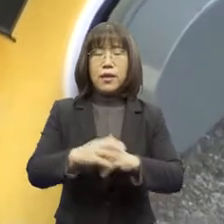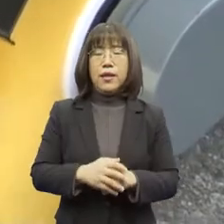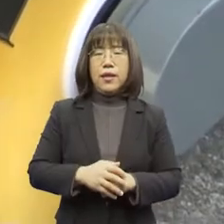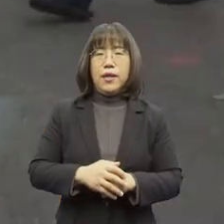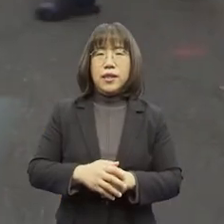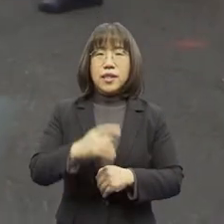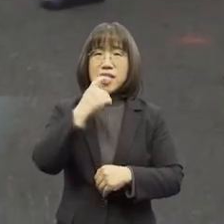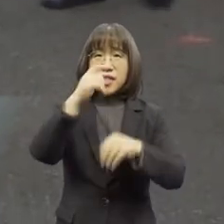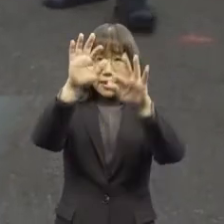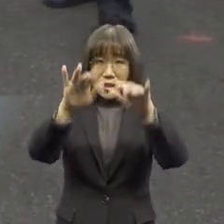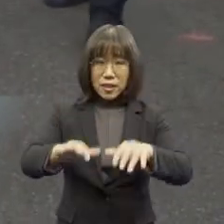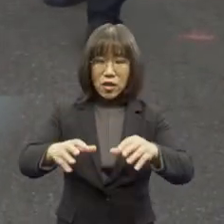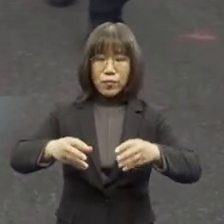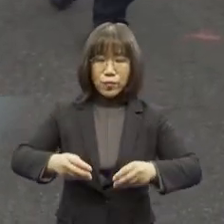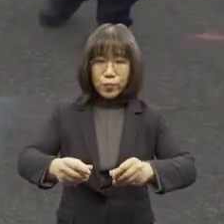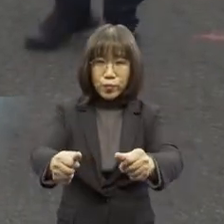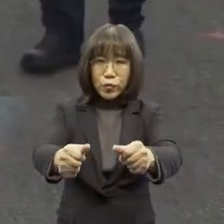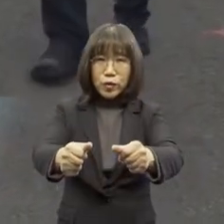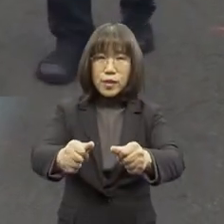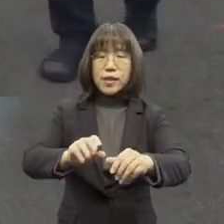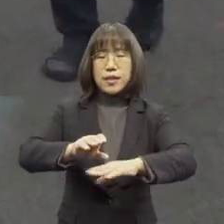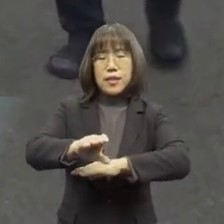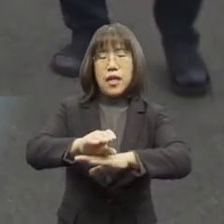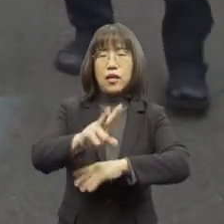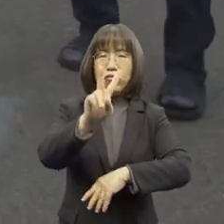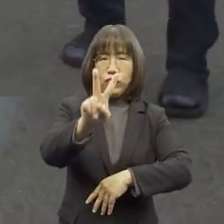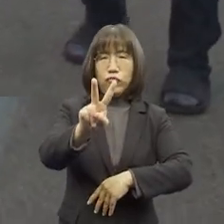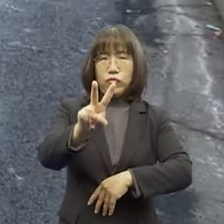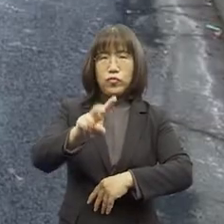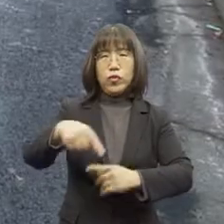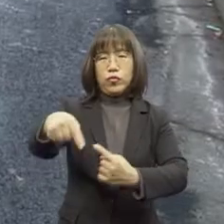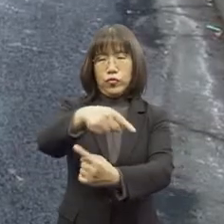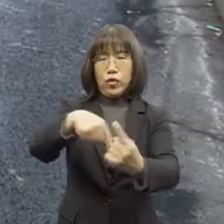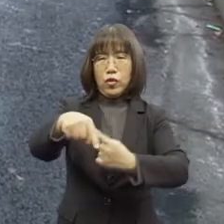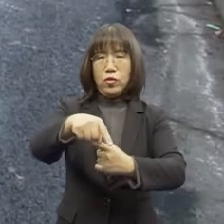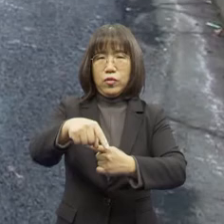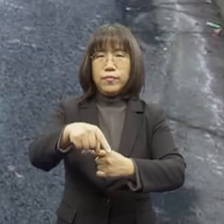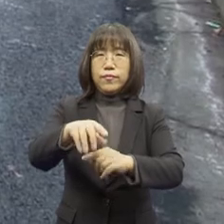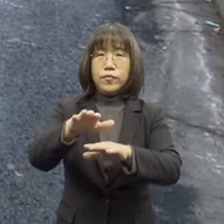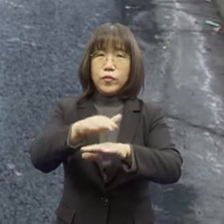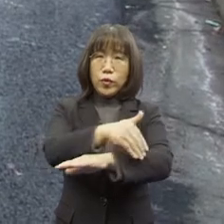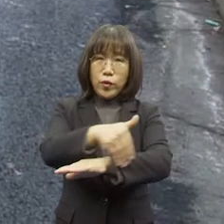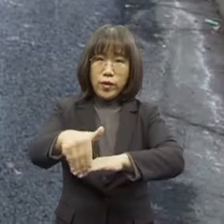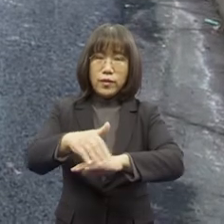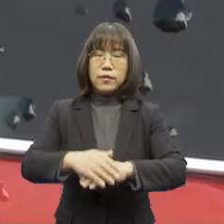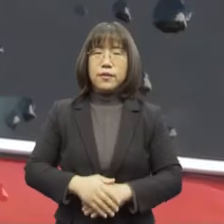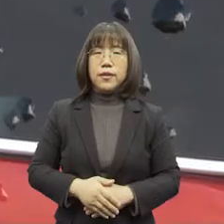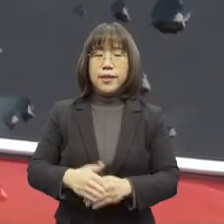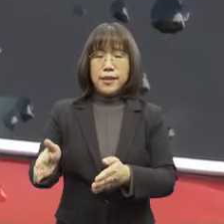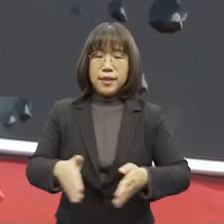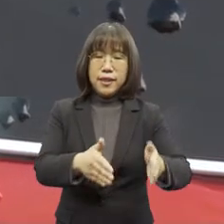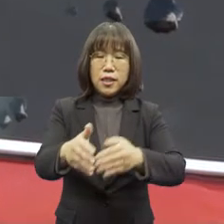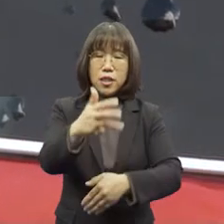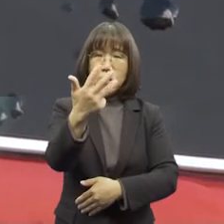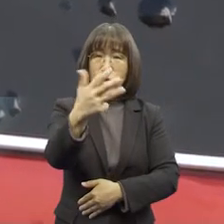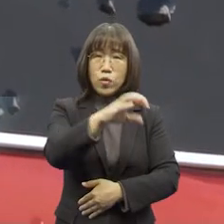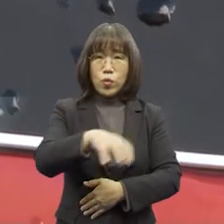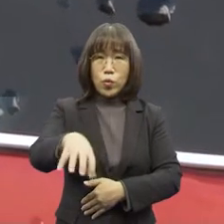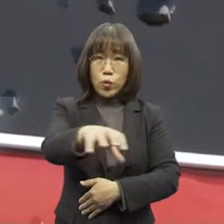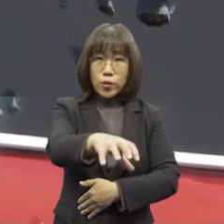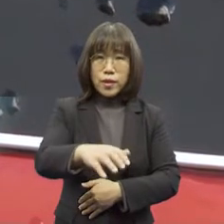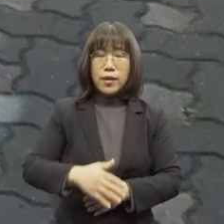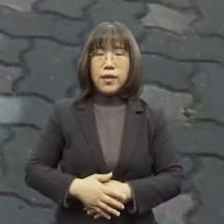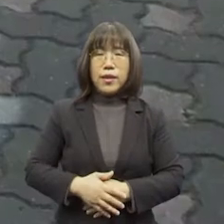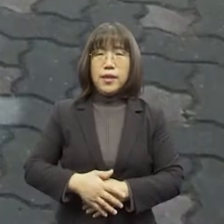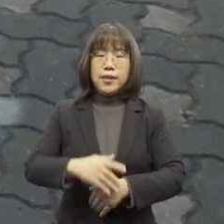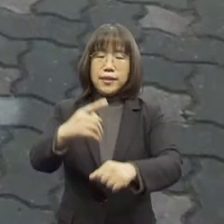차량 2대를 운행합니다. 특히 주민들의 보행 안전과 밀접한 보도나 도로 등 8개 구간에는